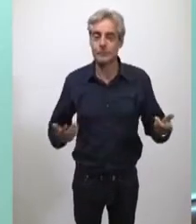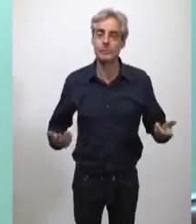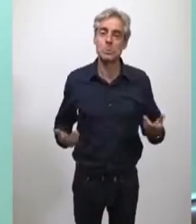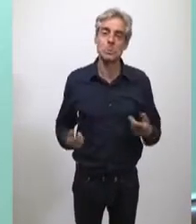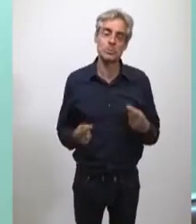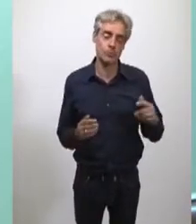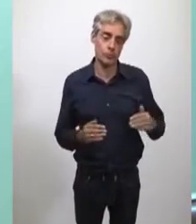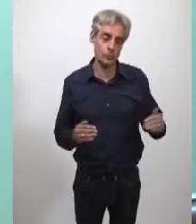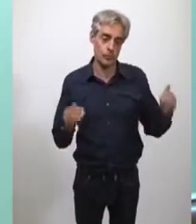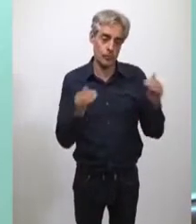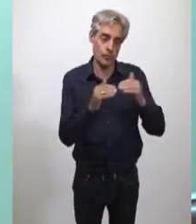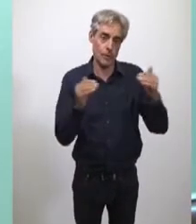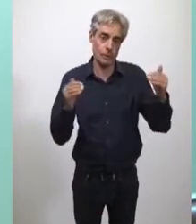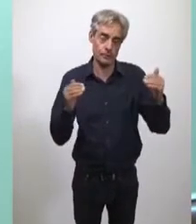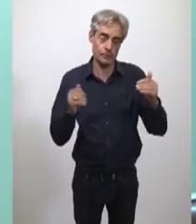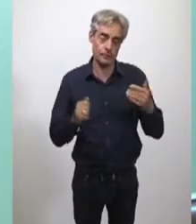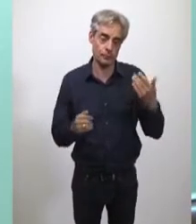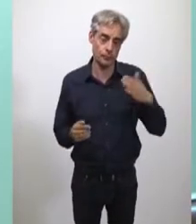cette même